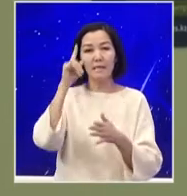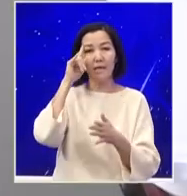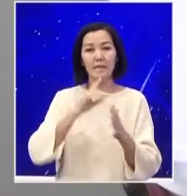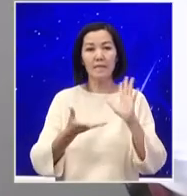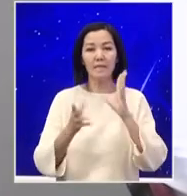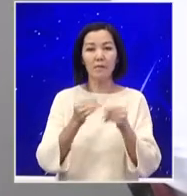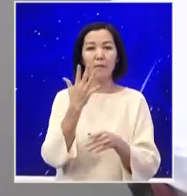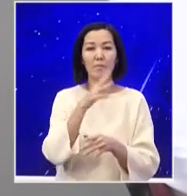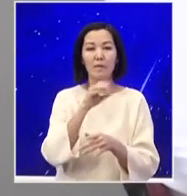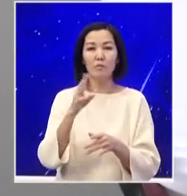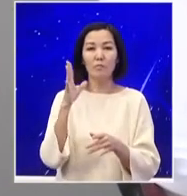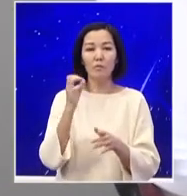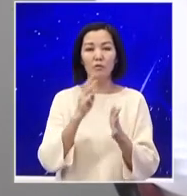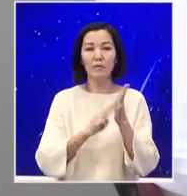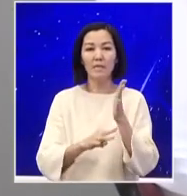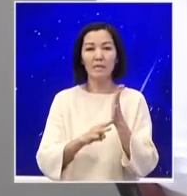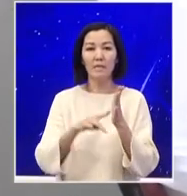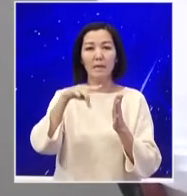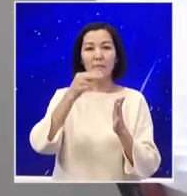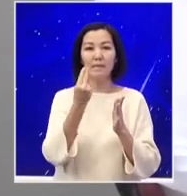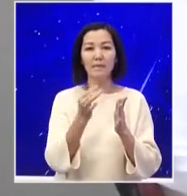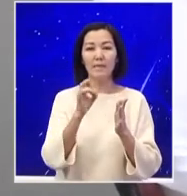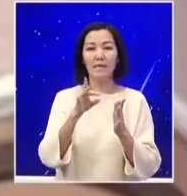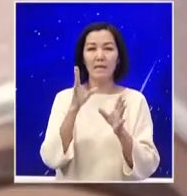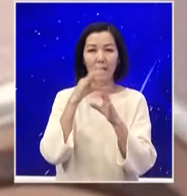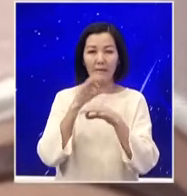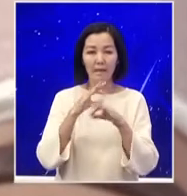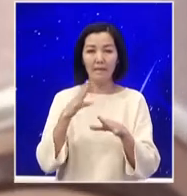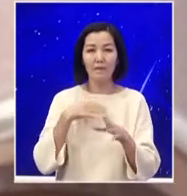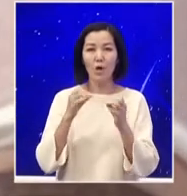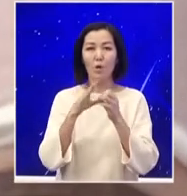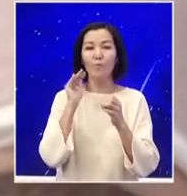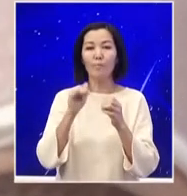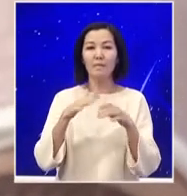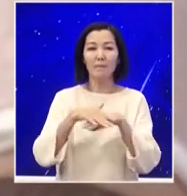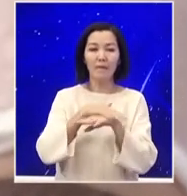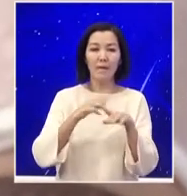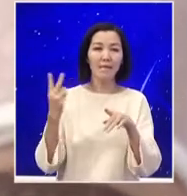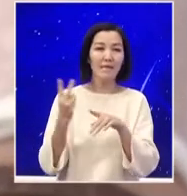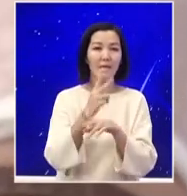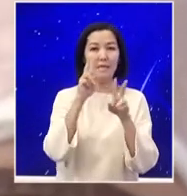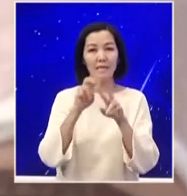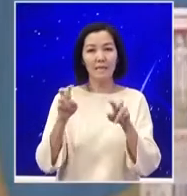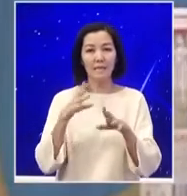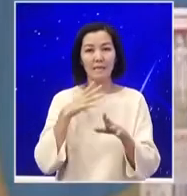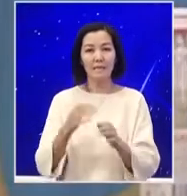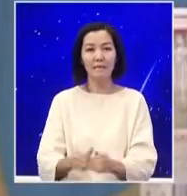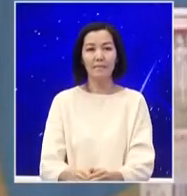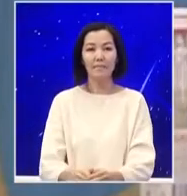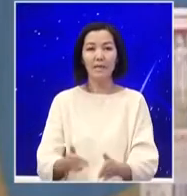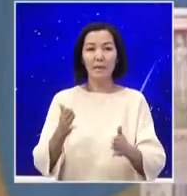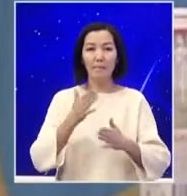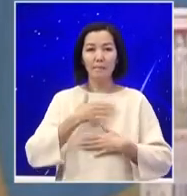5 миллион 580 мың ПЦР анализі тапсырылған. 15% тұрғын сынамадан 2 мәрте өткен. Біз